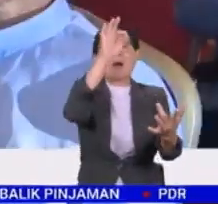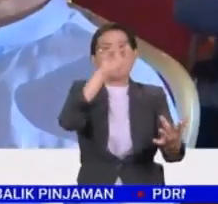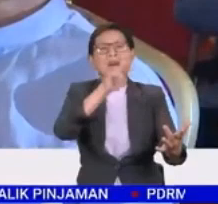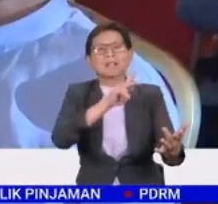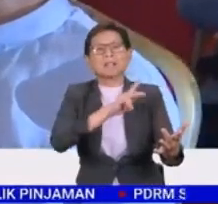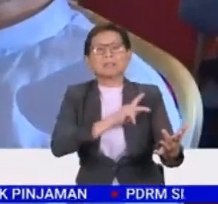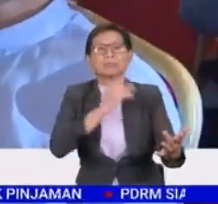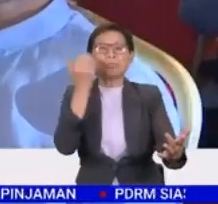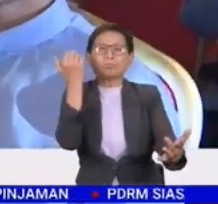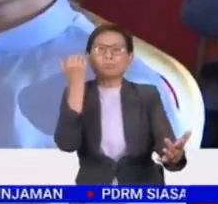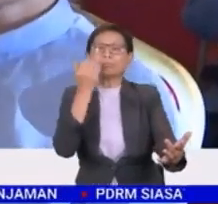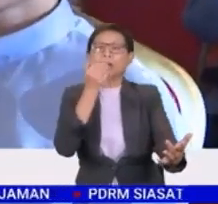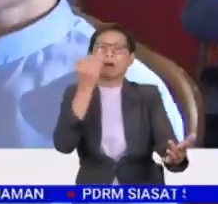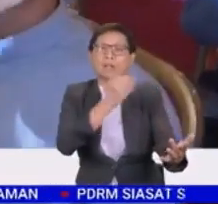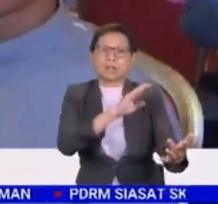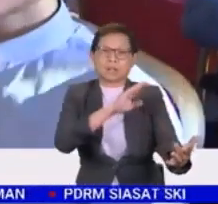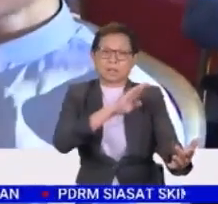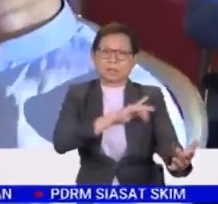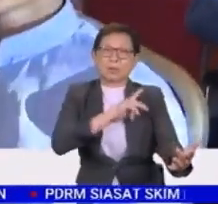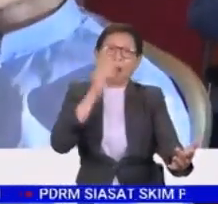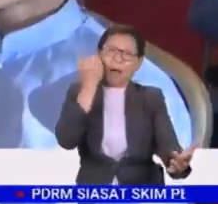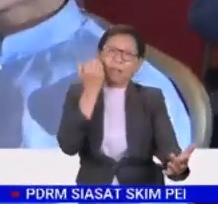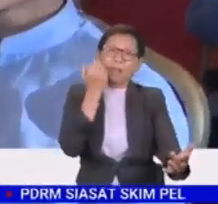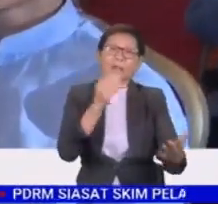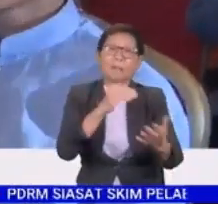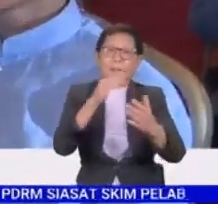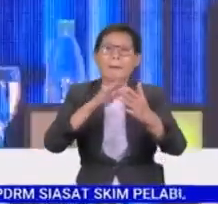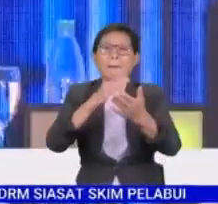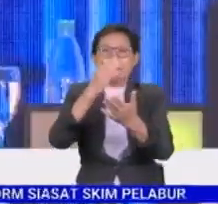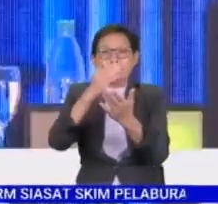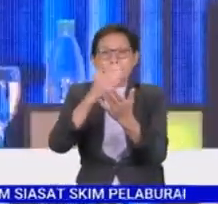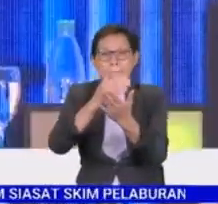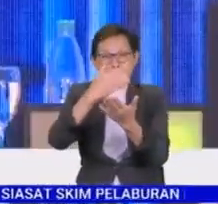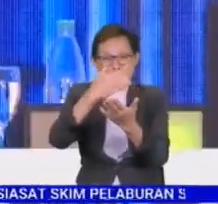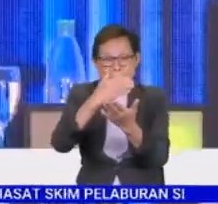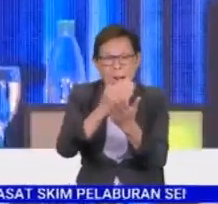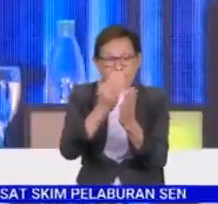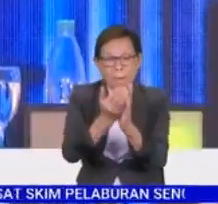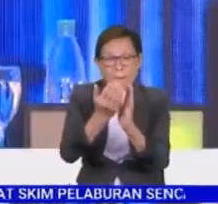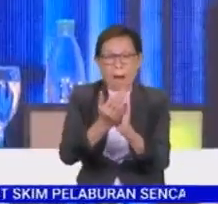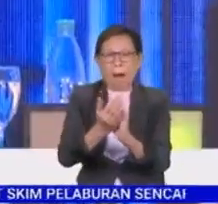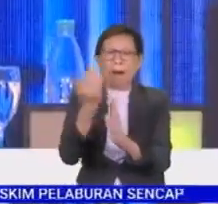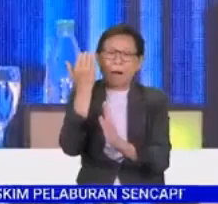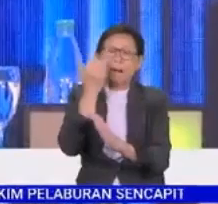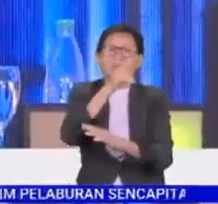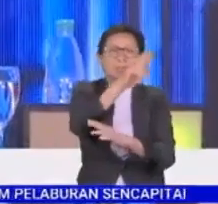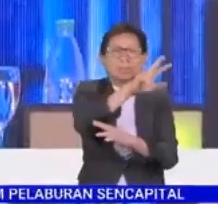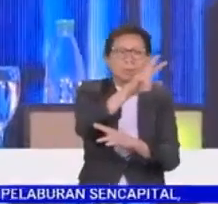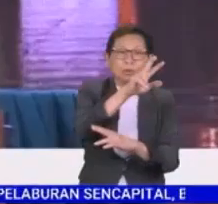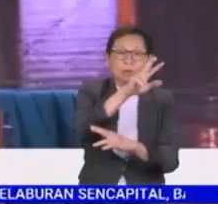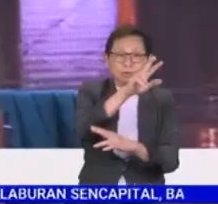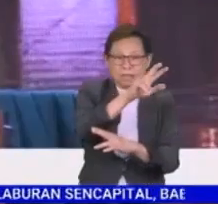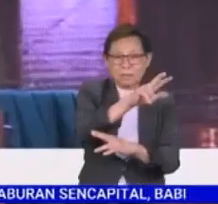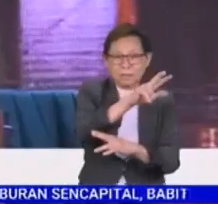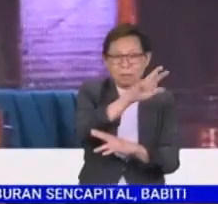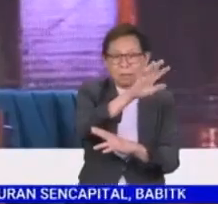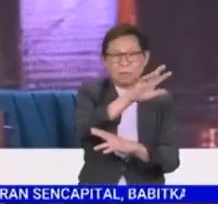ketua Hakim dan bahagian-bagian penghakiman melibatkan tajwid 53 markas